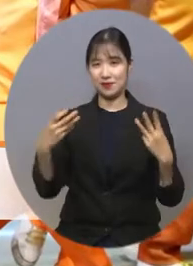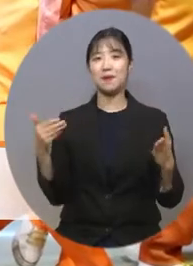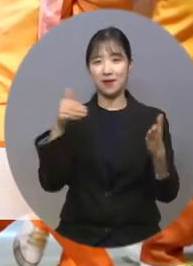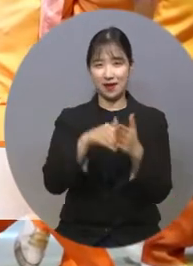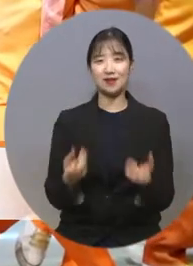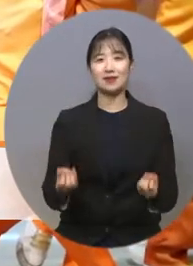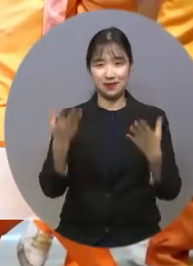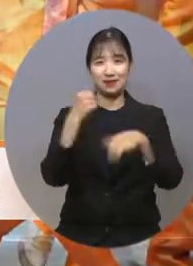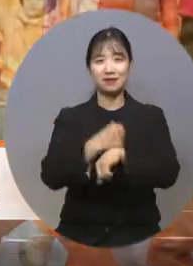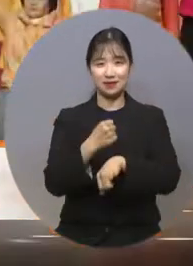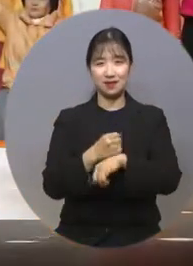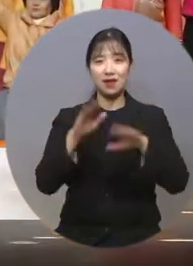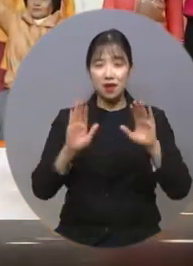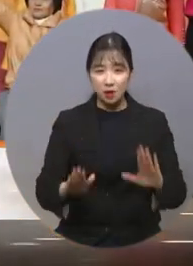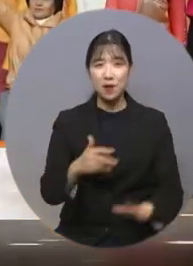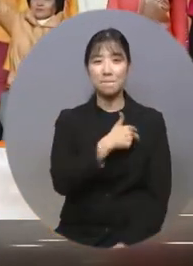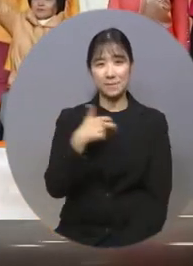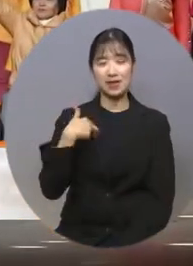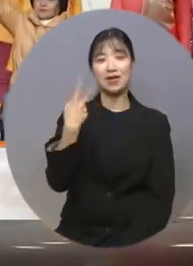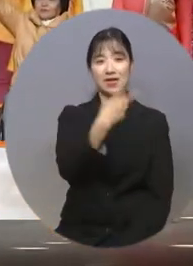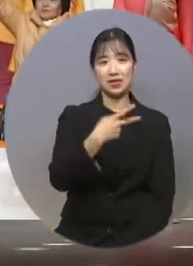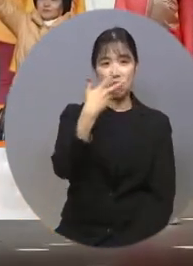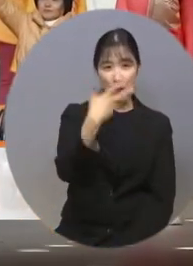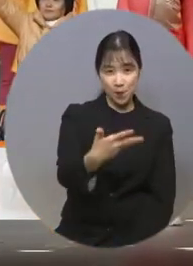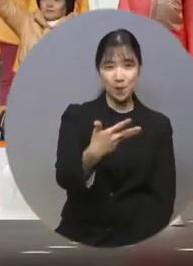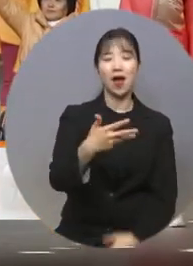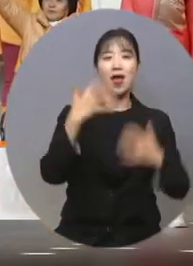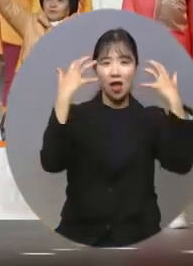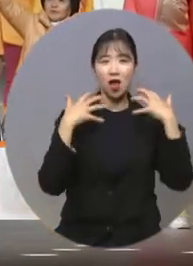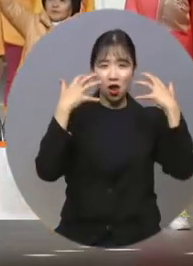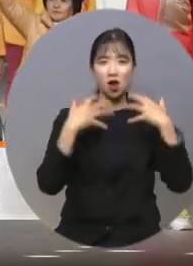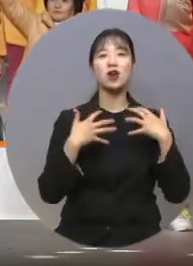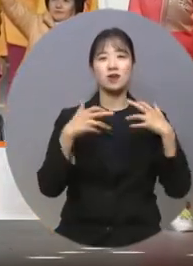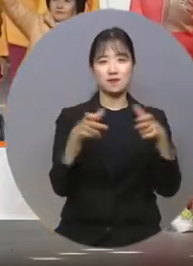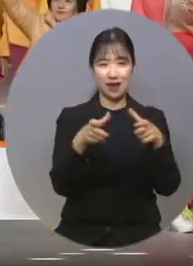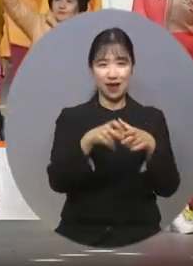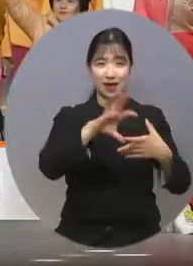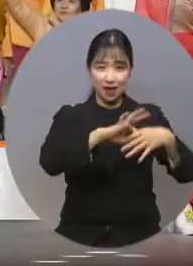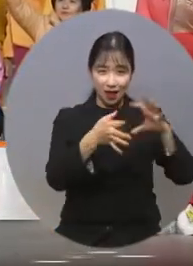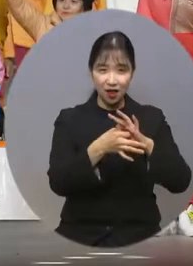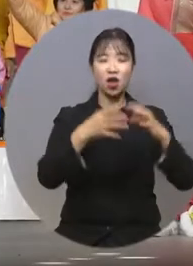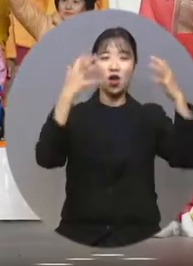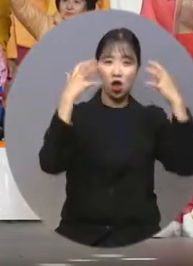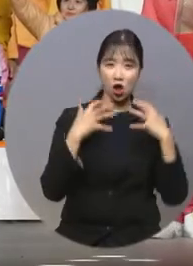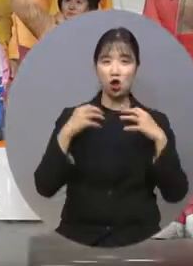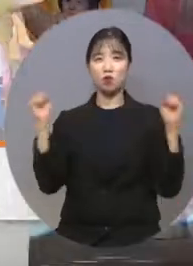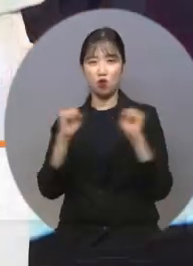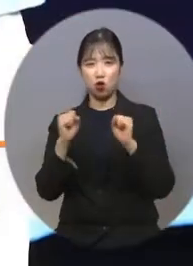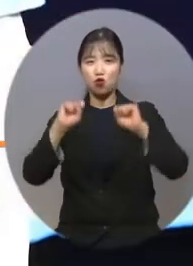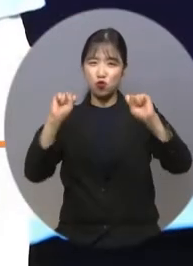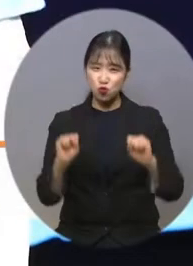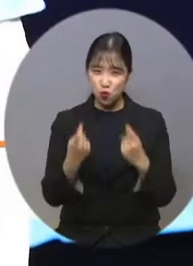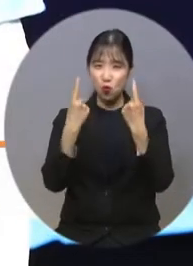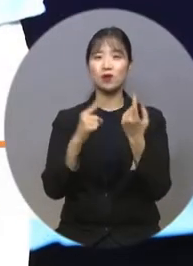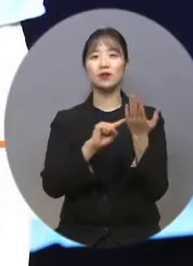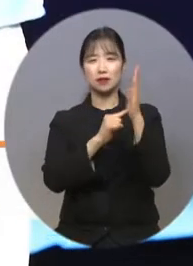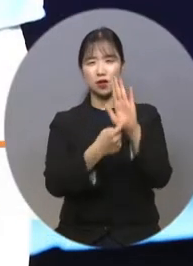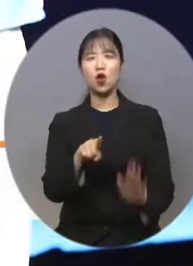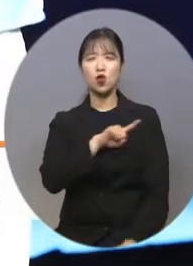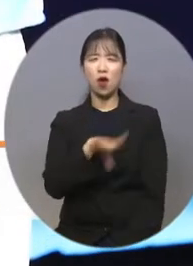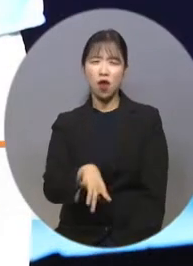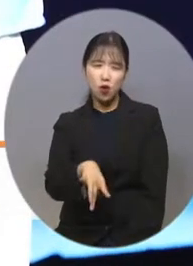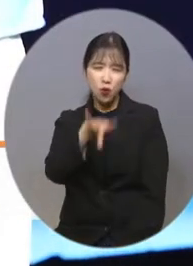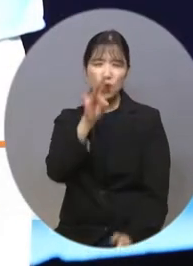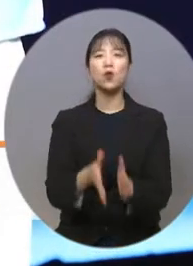동계 패럴림픽 개최로 2008 하계 패럴림픽에 이어 여름 대회와 겨울 대회를 동시에 개최한 최초의